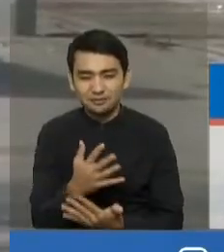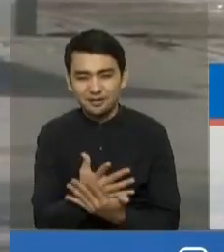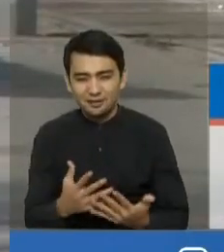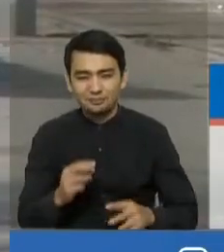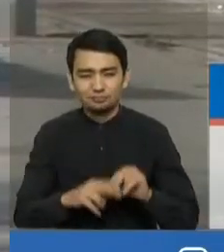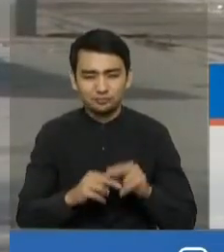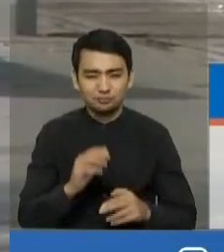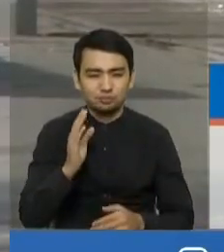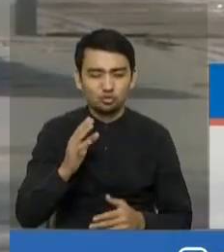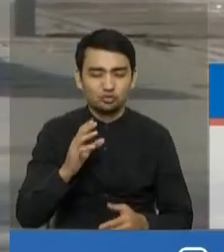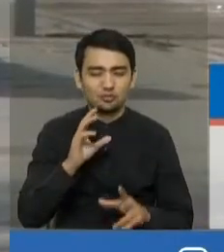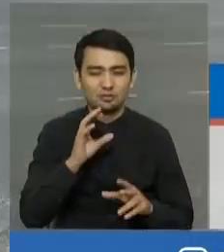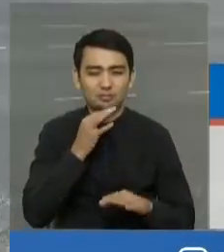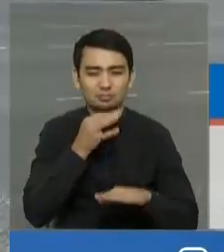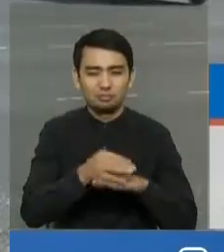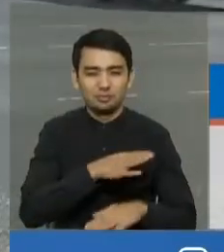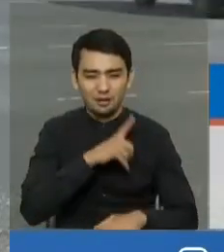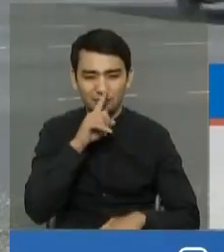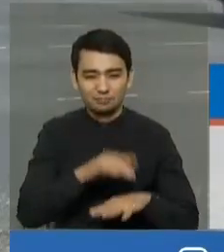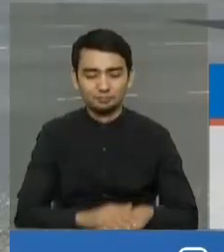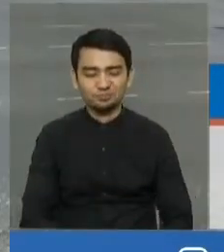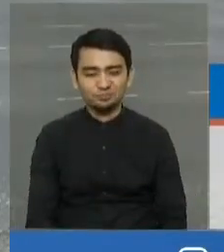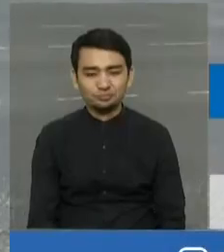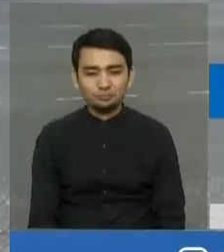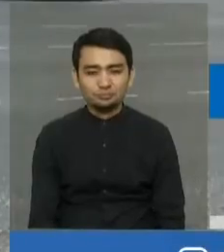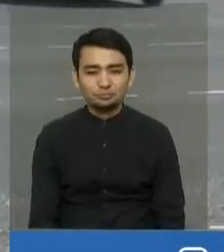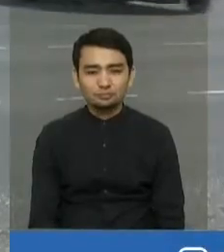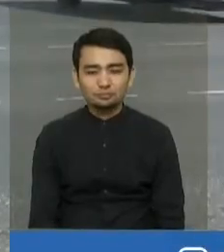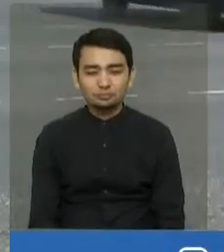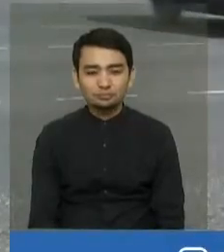көптеп салынады деп түйді әкім. Мақсат Жақсыбайұлы, Дидар Елеуов, Информбюро.